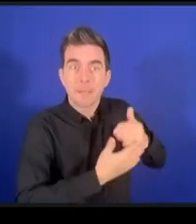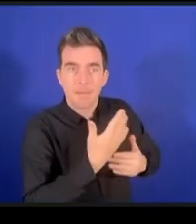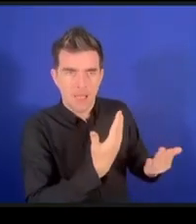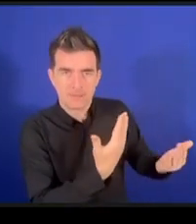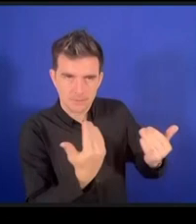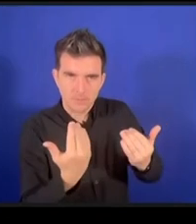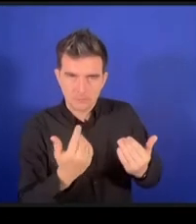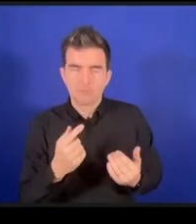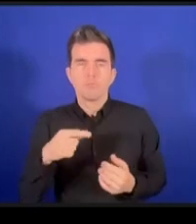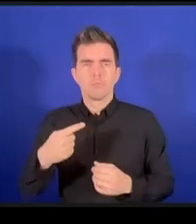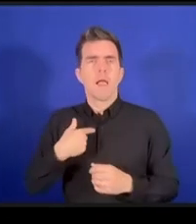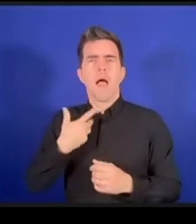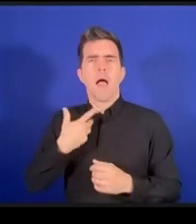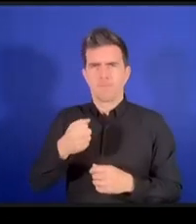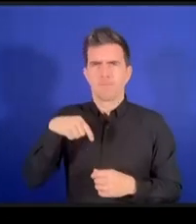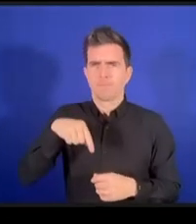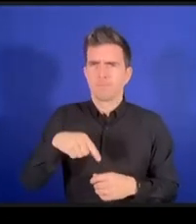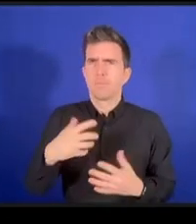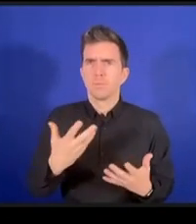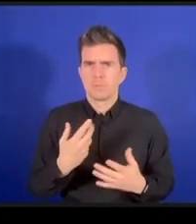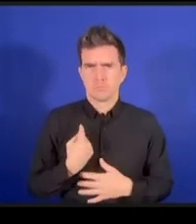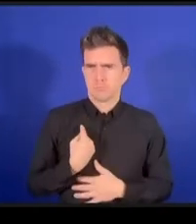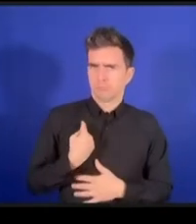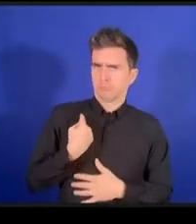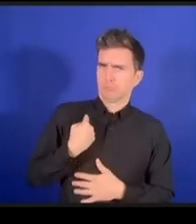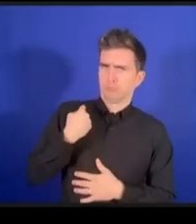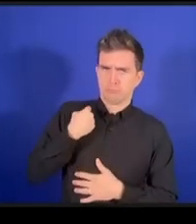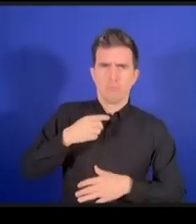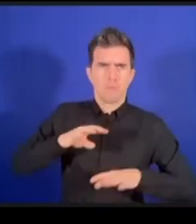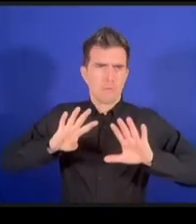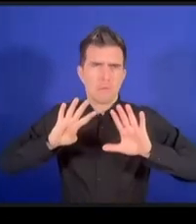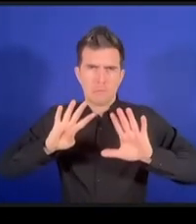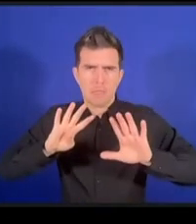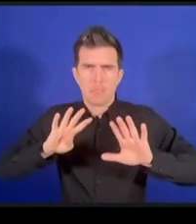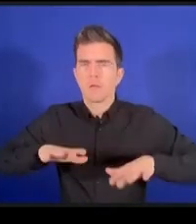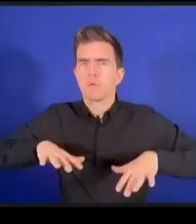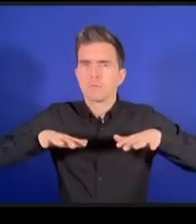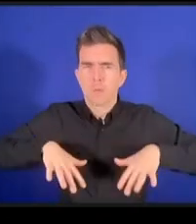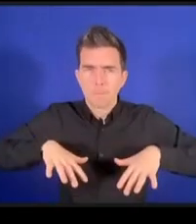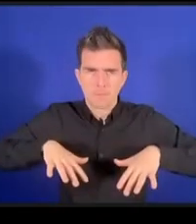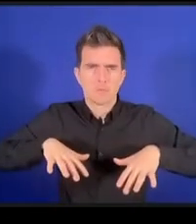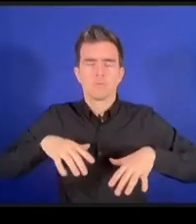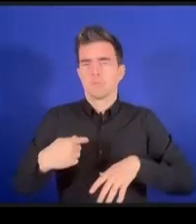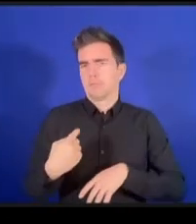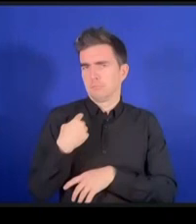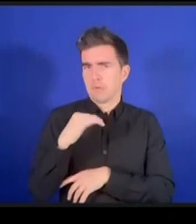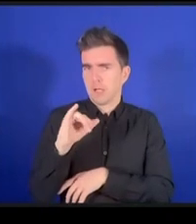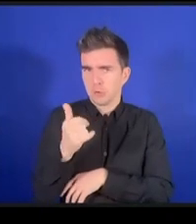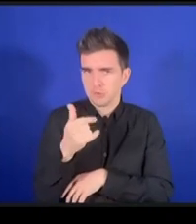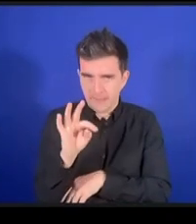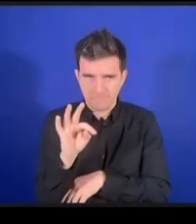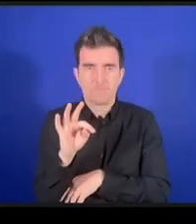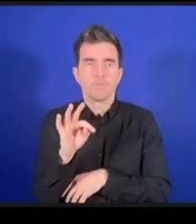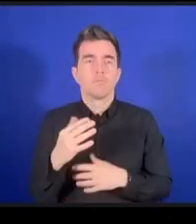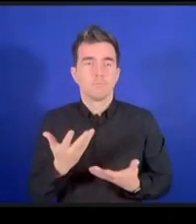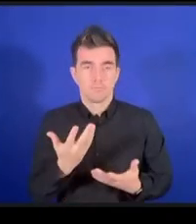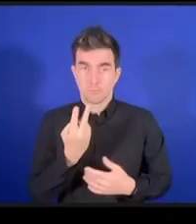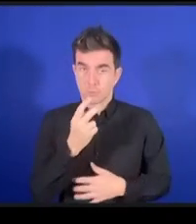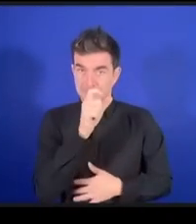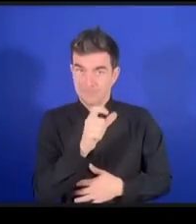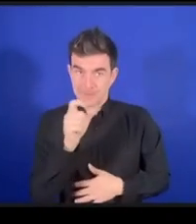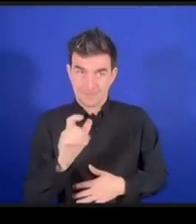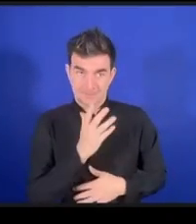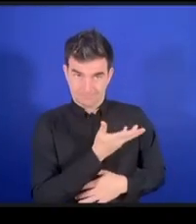нас присутствовало инвалиди инвалиды из самой Японии они приняли участие и